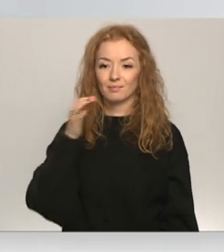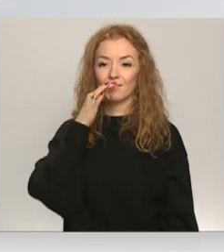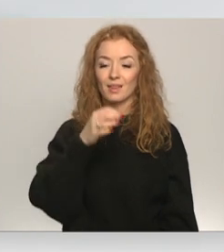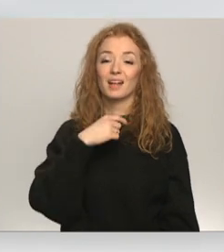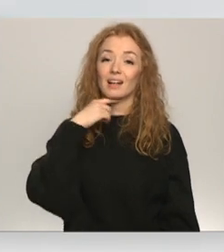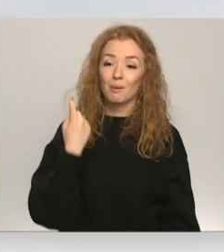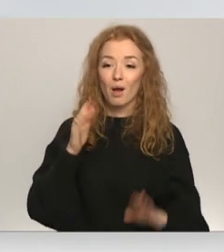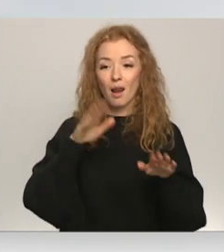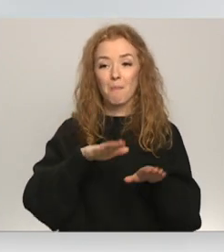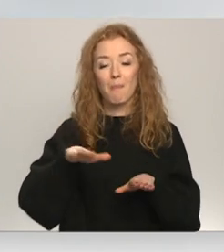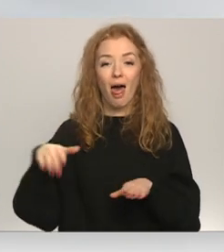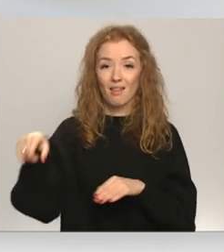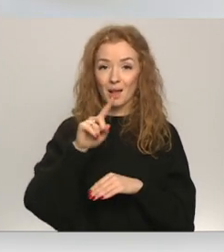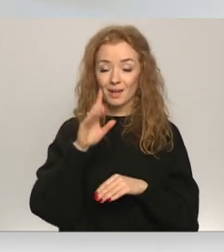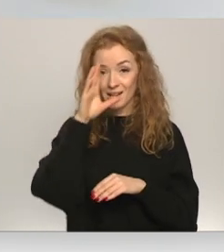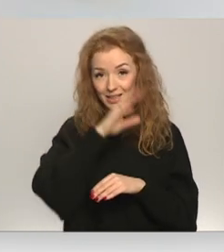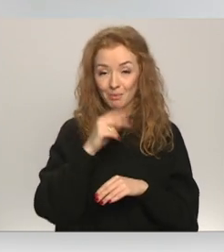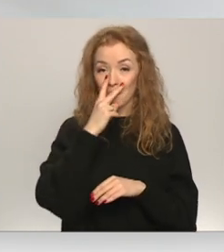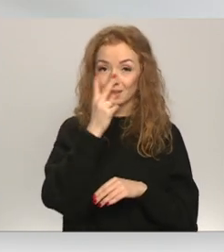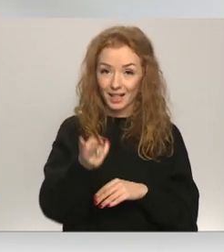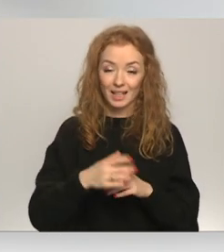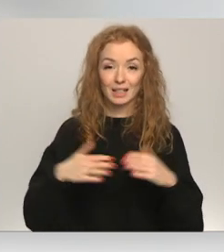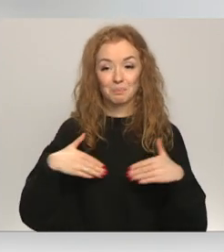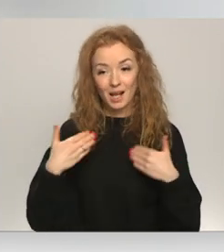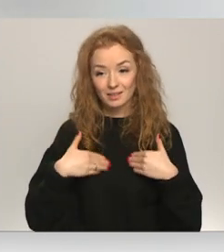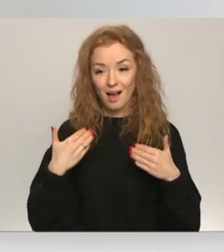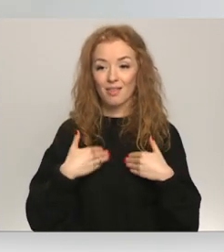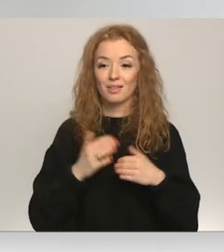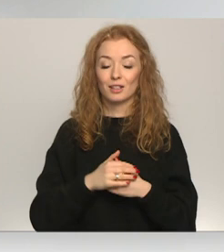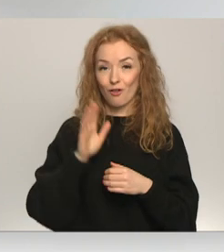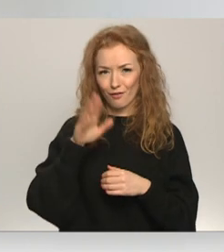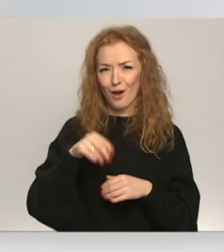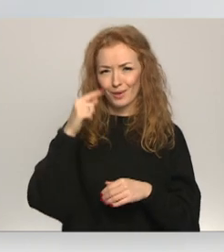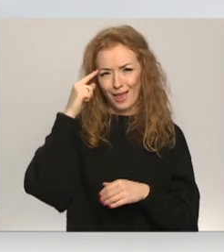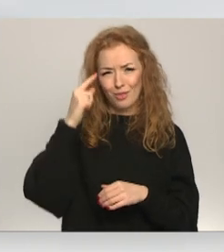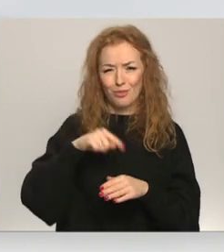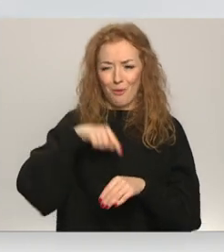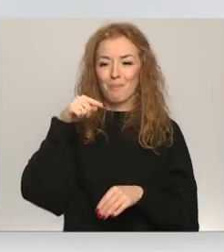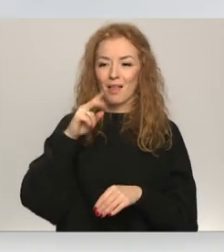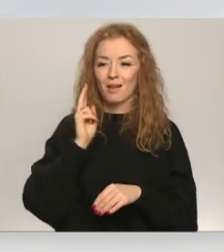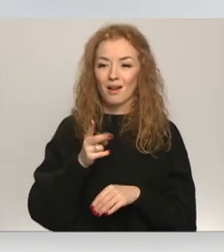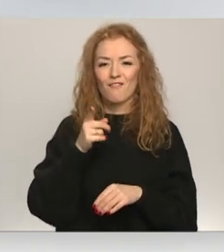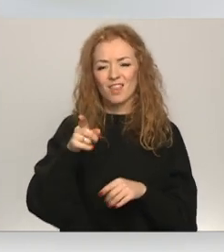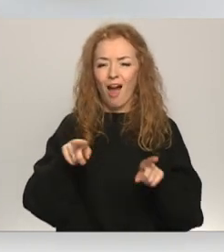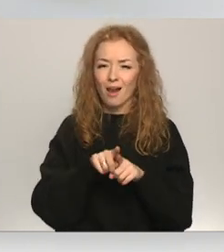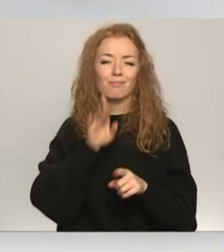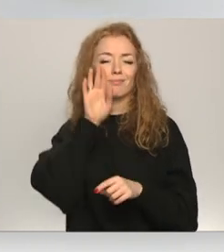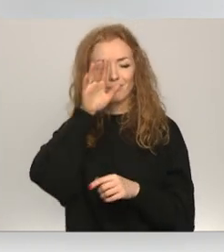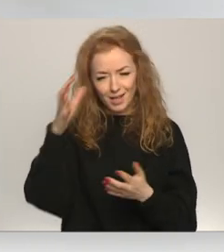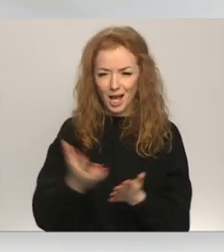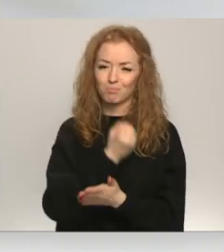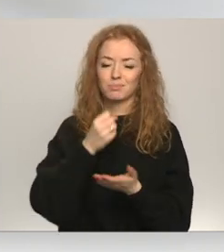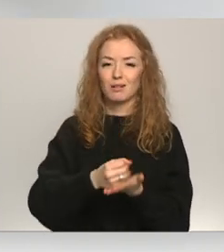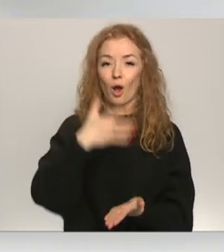bērniem būtu iespēja paskatīties, papriecāties. Var iztēloties. Kā viņi arī kādu dienu vinnēs to kausu un arī